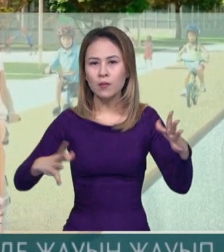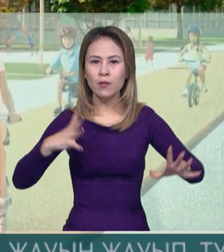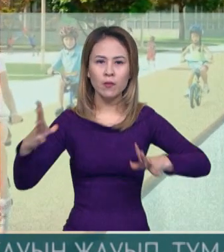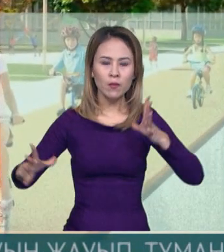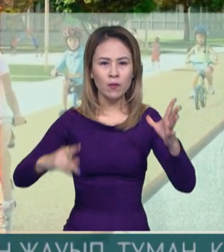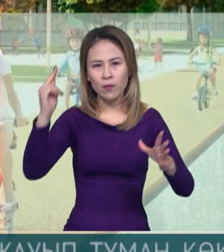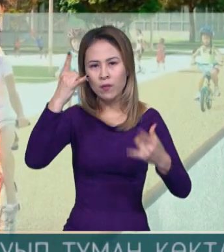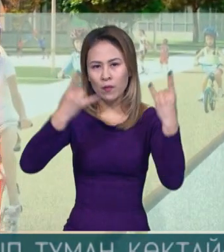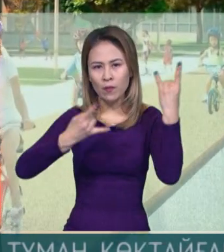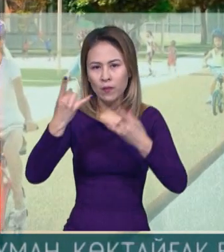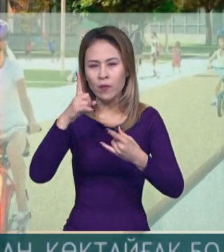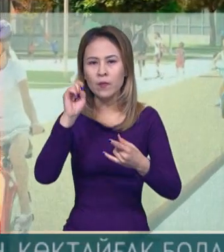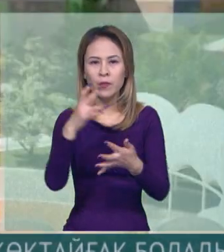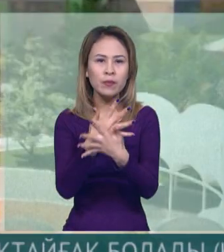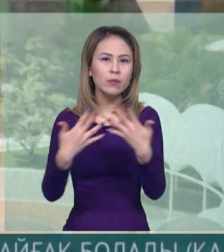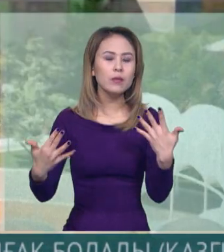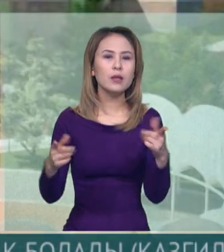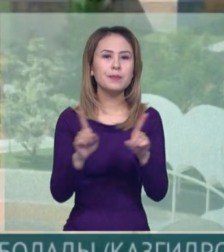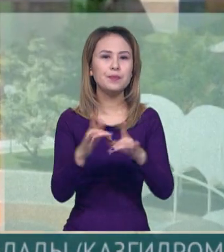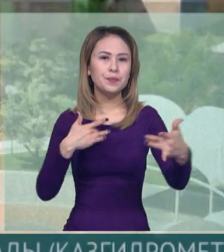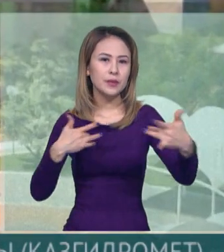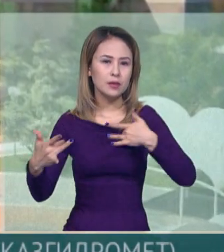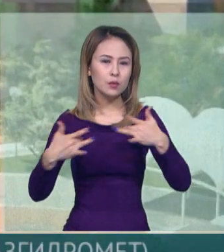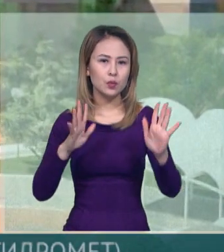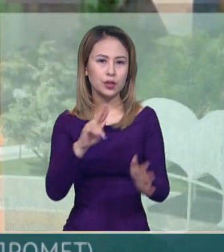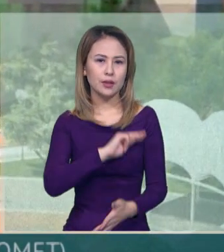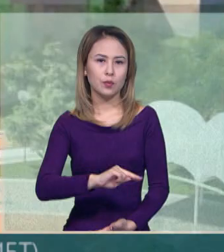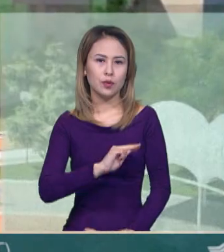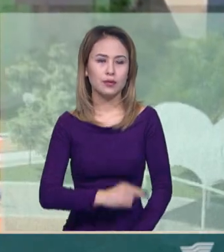жаттығу алаңдары, кинозал, түрлі шығармашылық үйірмелері жұмыс істейді.